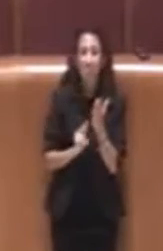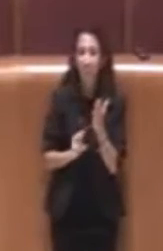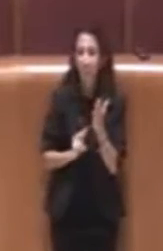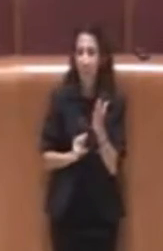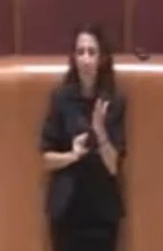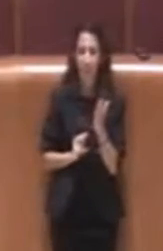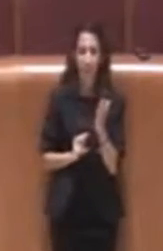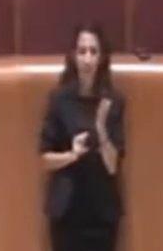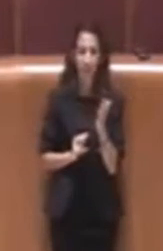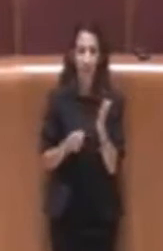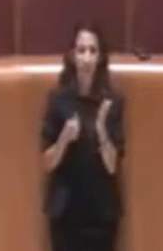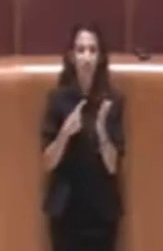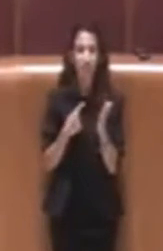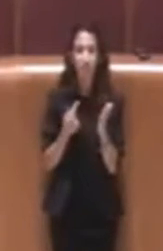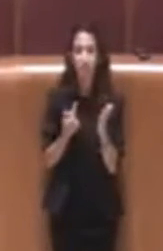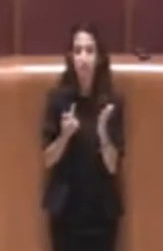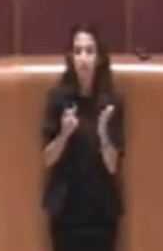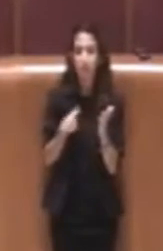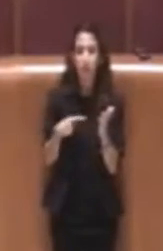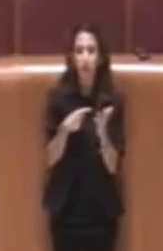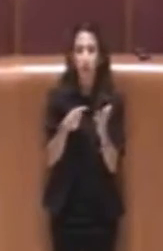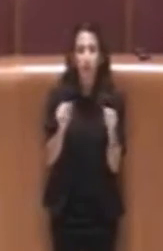non abbiamo potuto e né